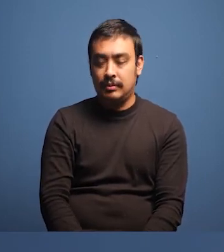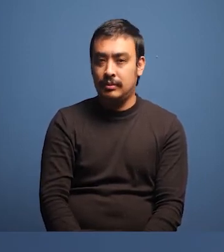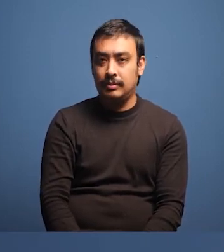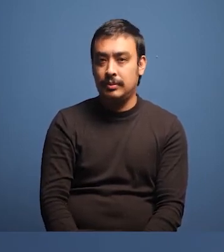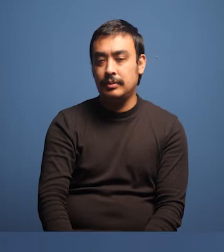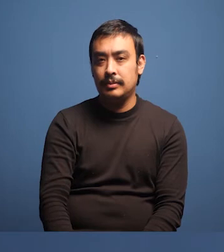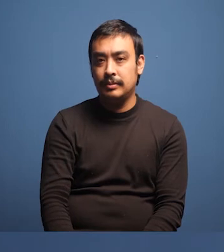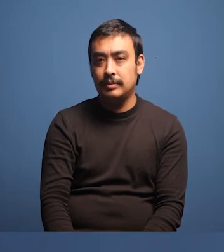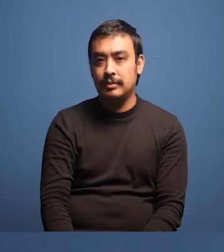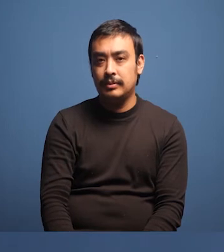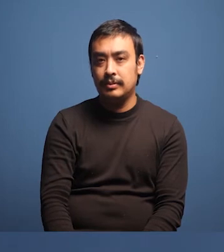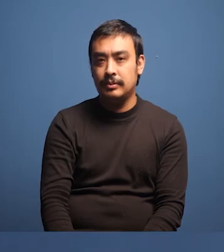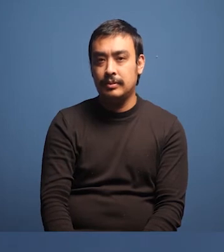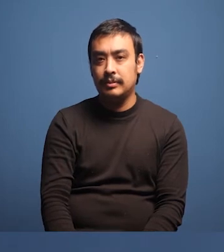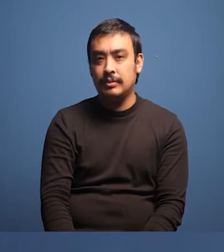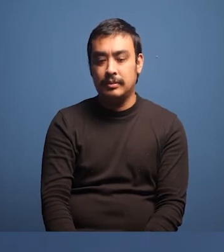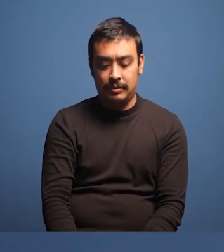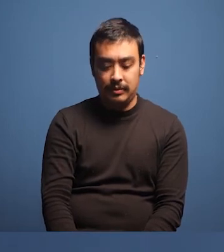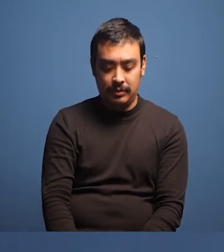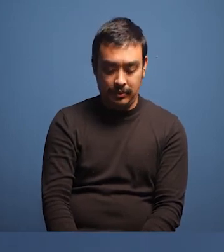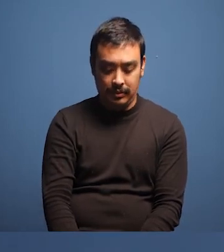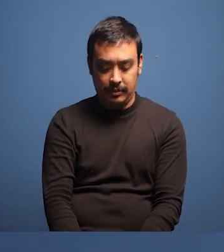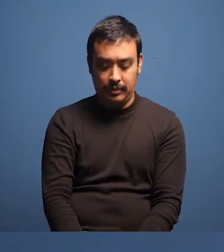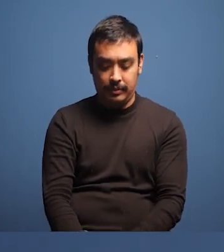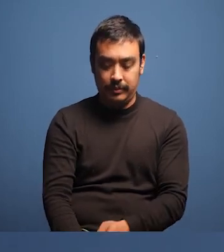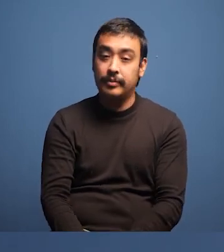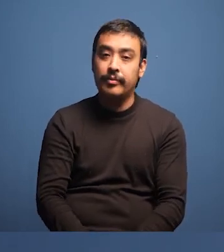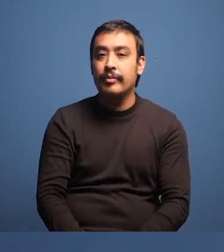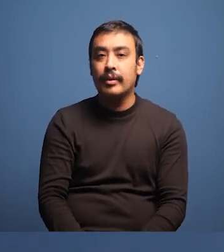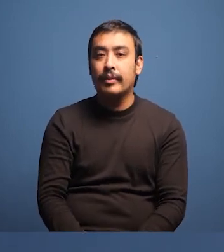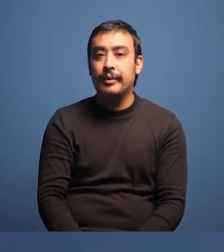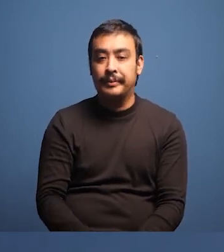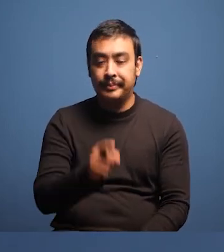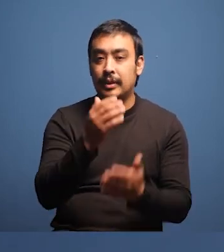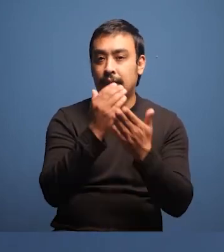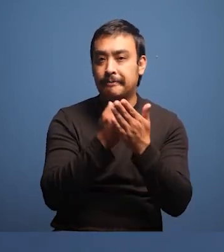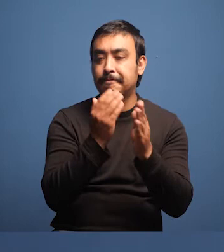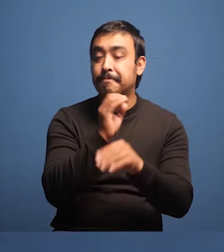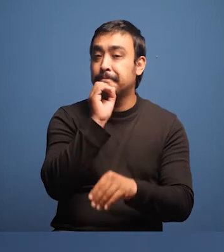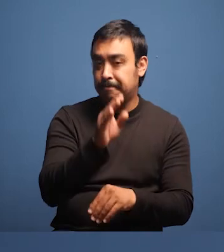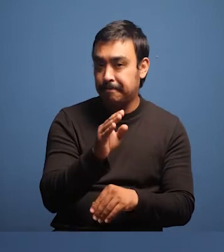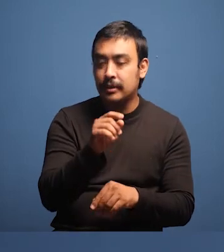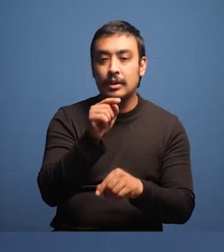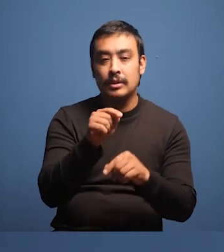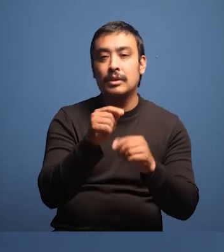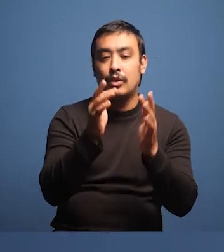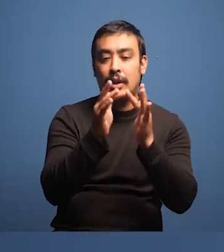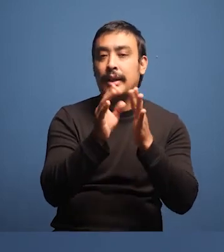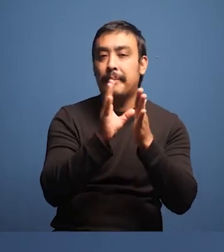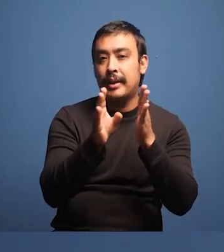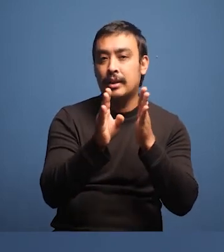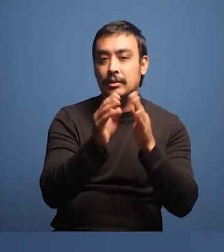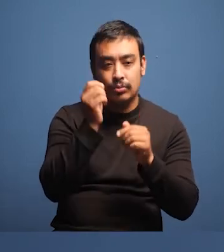सो यस्तो अर्गनाइज कसरी भइरहेको छ। सो यो प्रोग्राम चाहिँ मैले अघि भनिसकेँ फ्रिडम अनलाइन अन्तर्गतकै एउटा